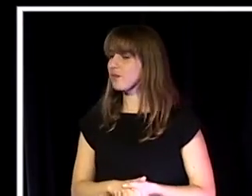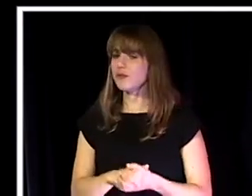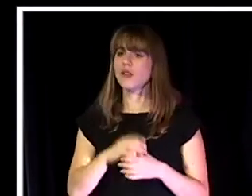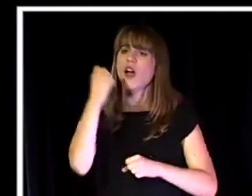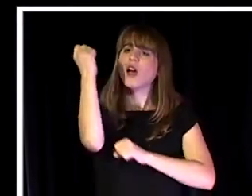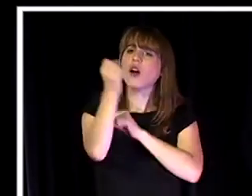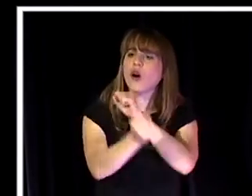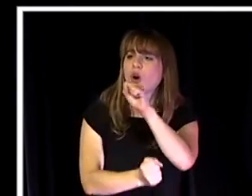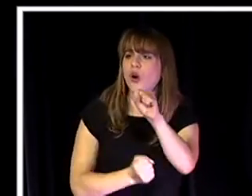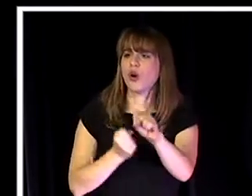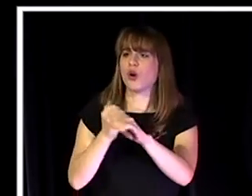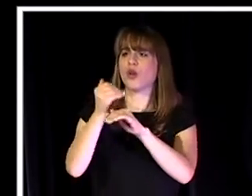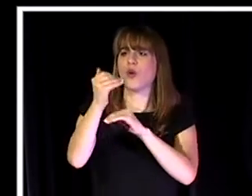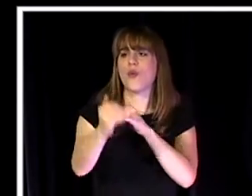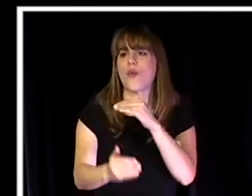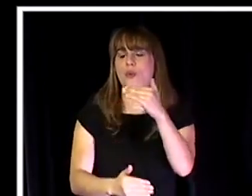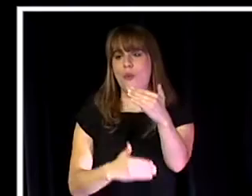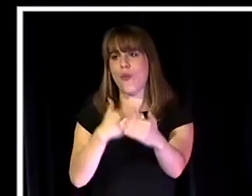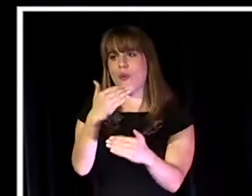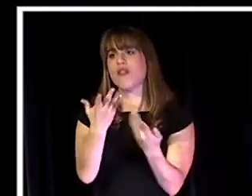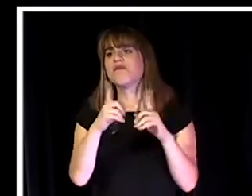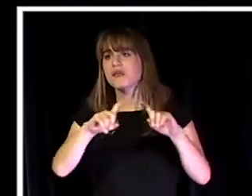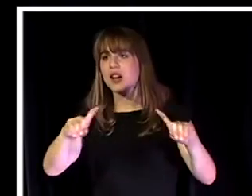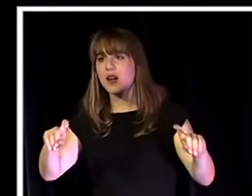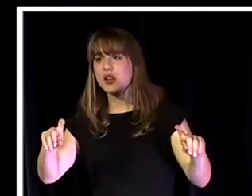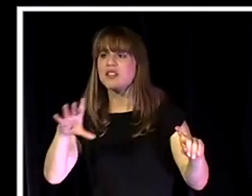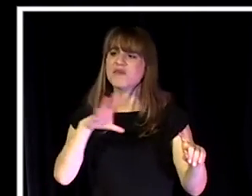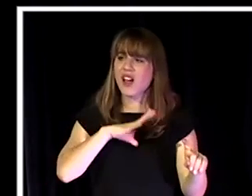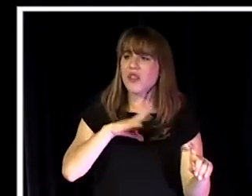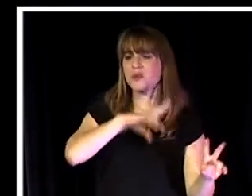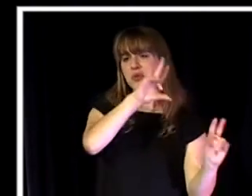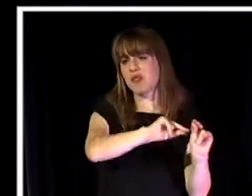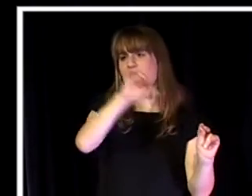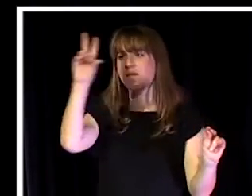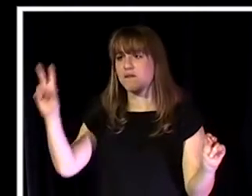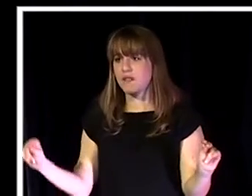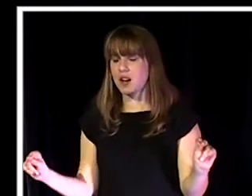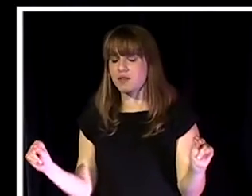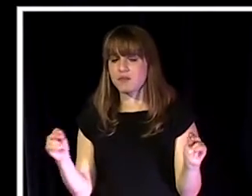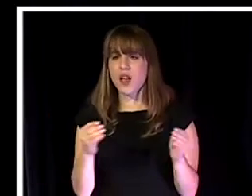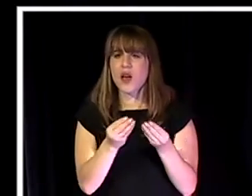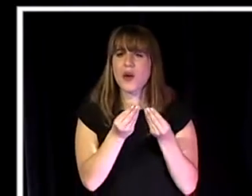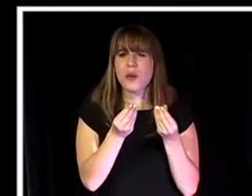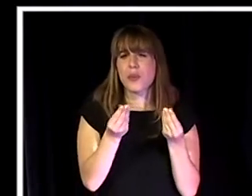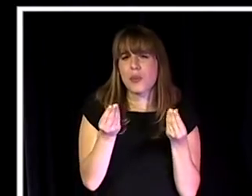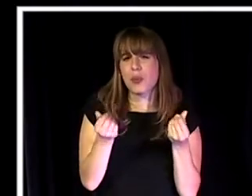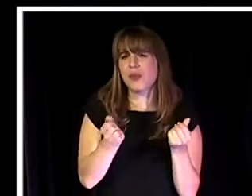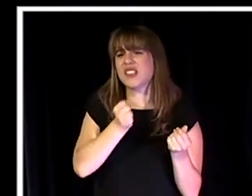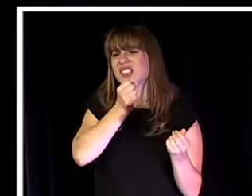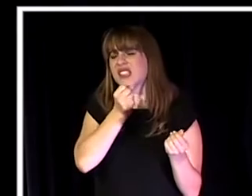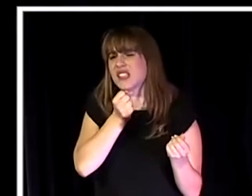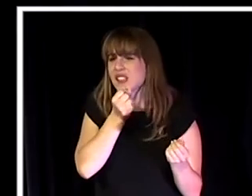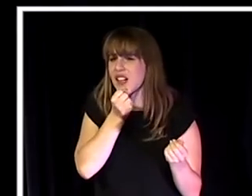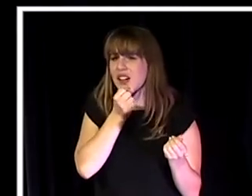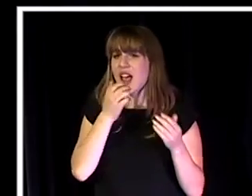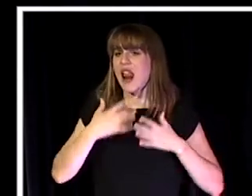Περάσανε τα χρόνια και σαν όλα τα πράγματα και τους ανθρώπους πολλές φορές, χαλάνε, γερνάνε.